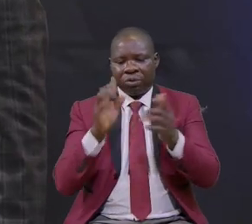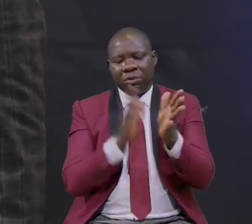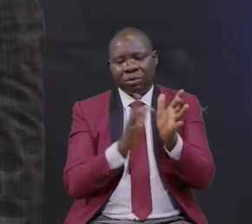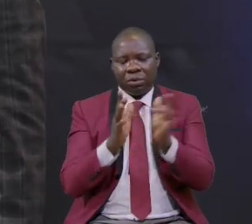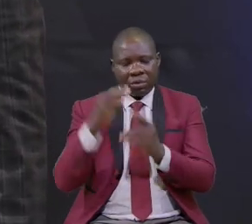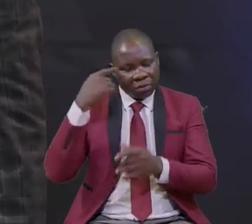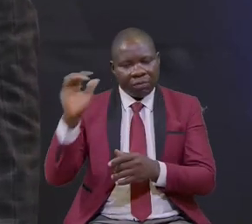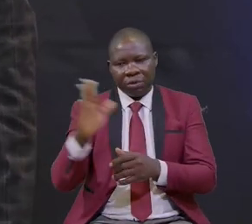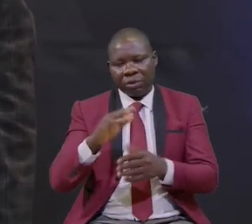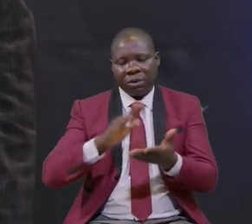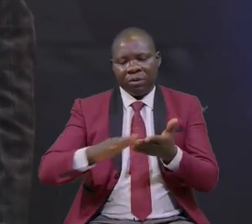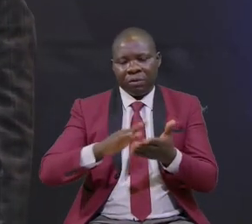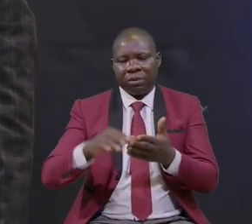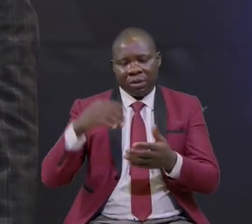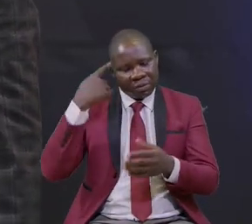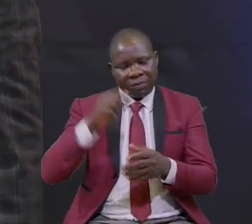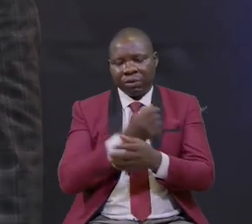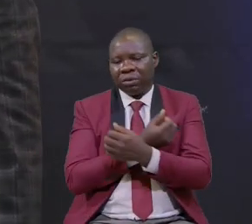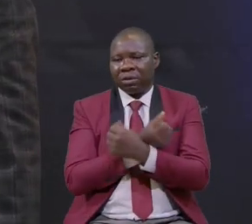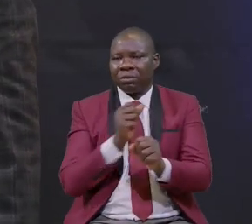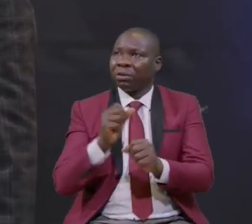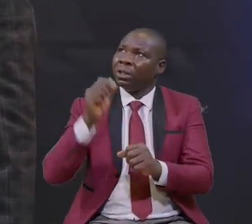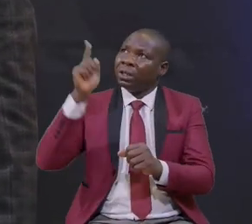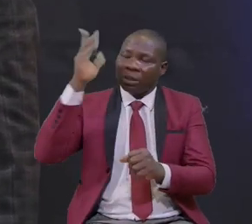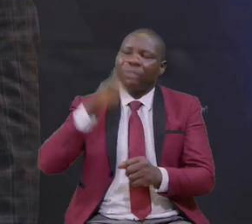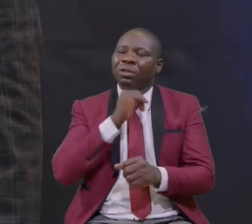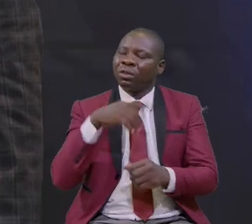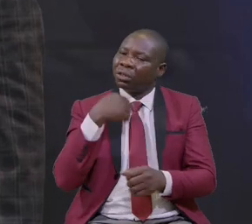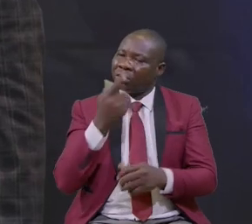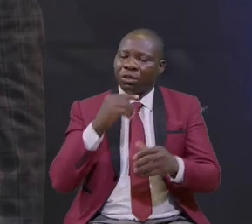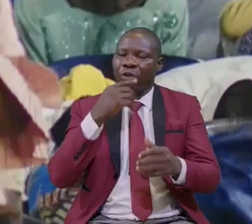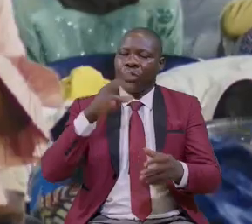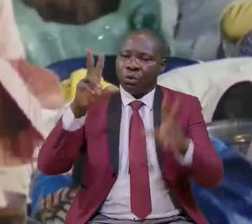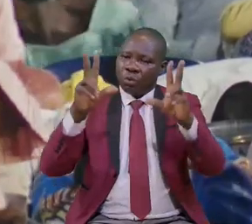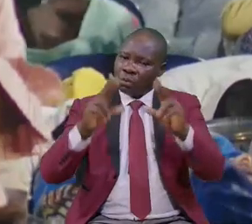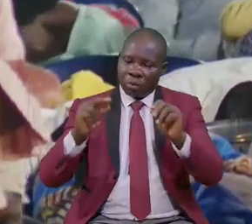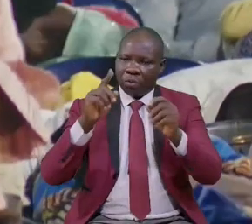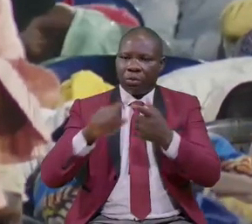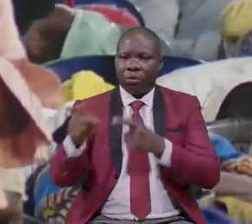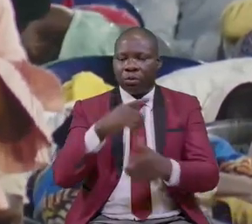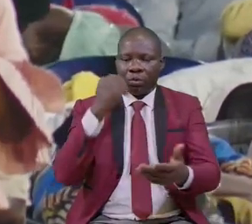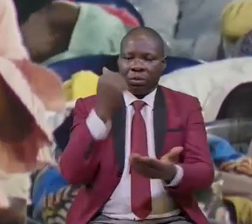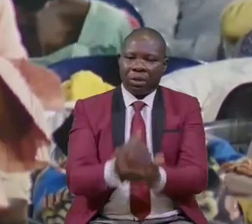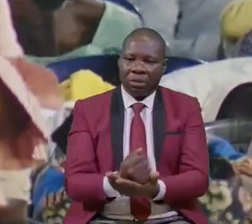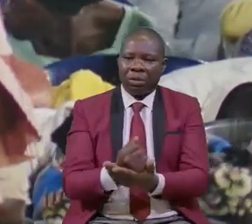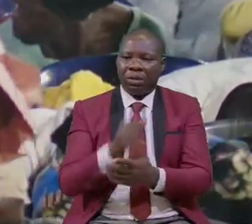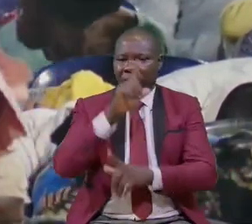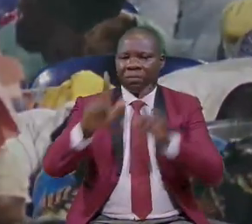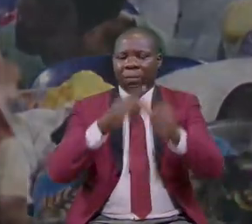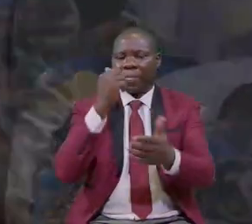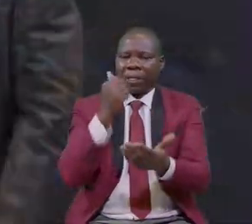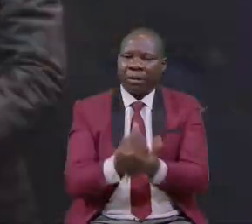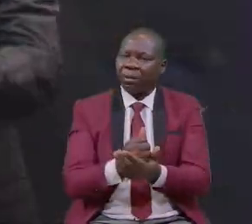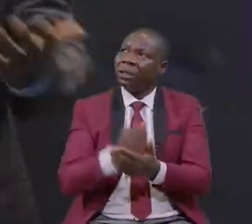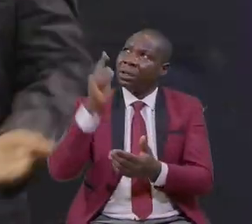Libération, le salut est disponible. Il ne peut pas te dire non. Dis amen. Il va te